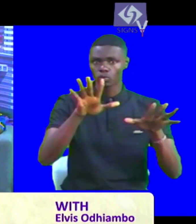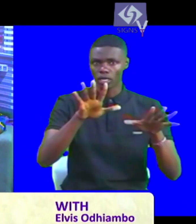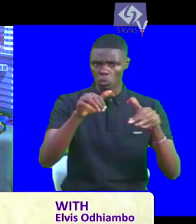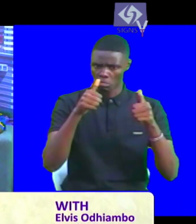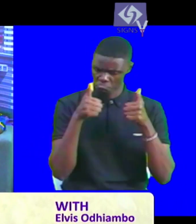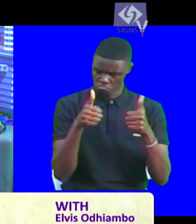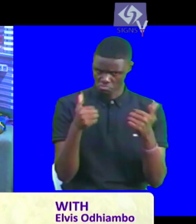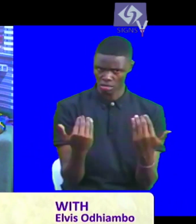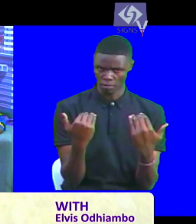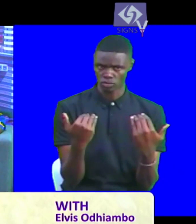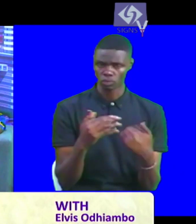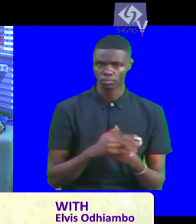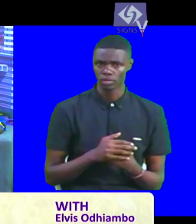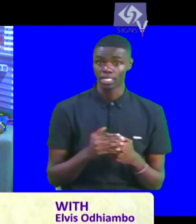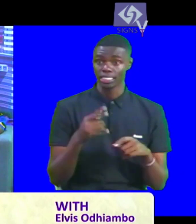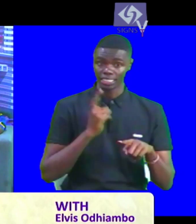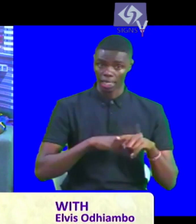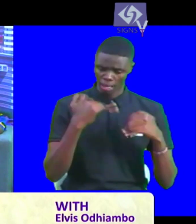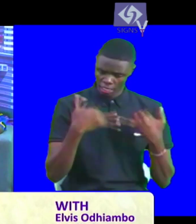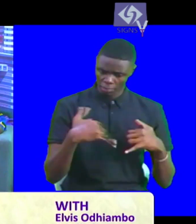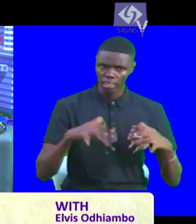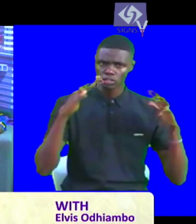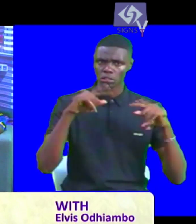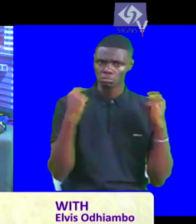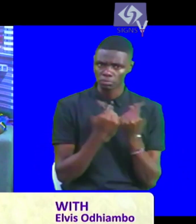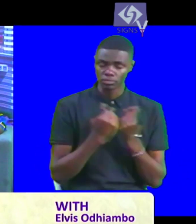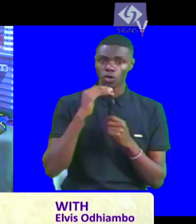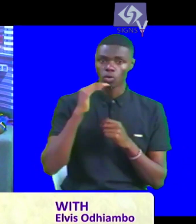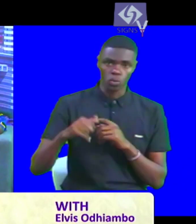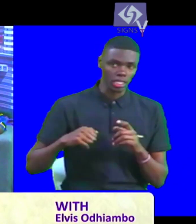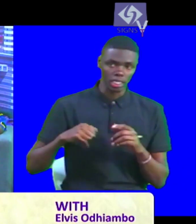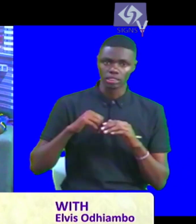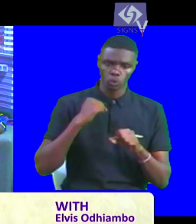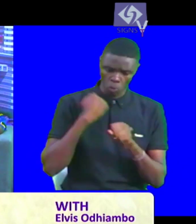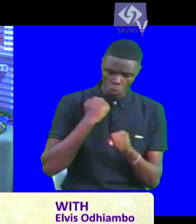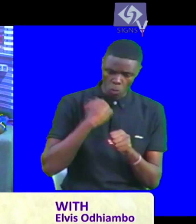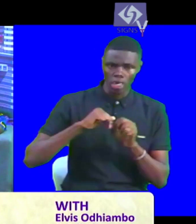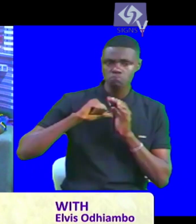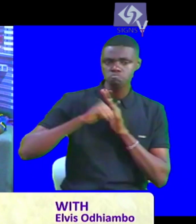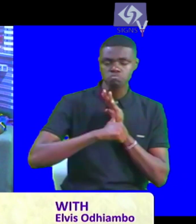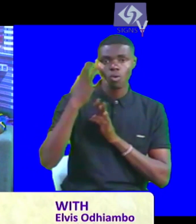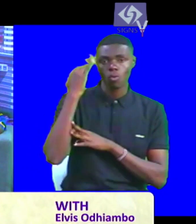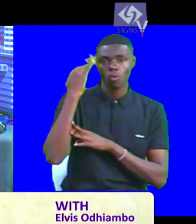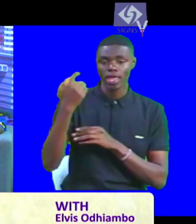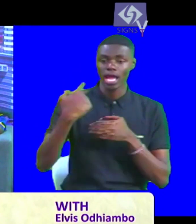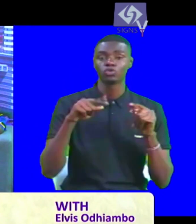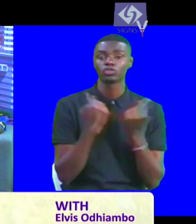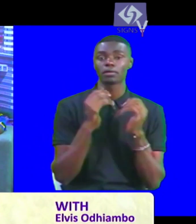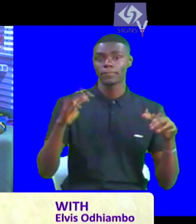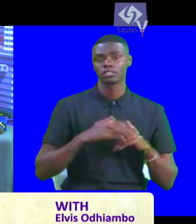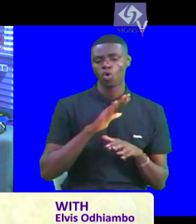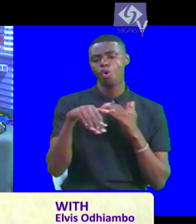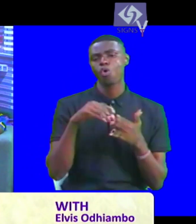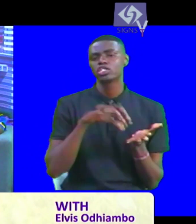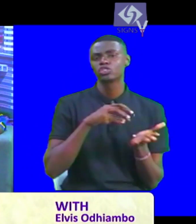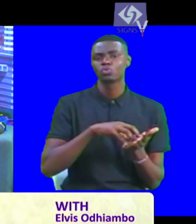huko unajua nini alikuwa kipa wa maana kutoka hiyo Brighton. So tena akichezea timu kubwa I'm very sure